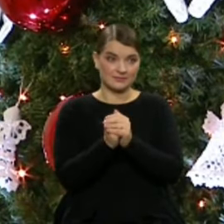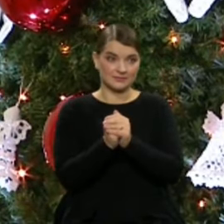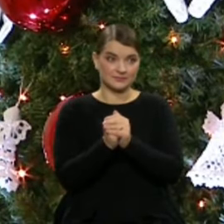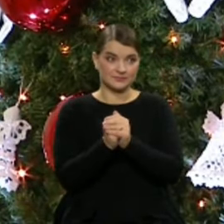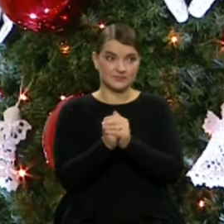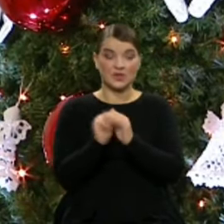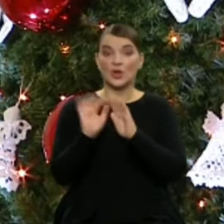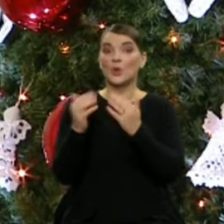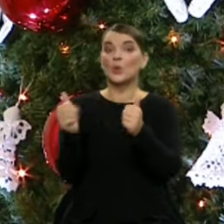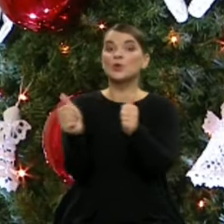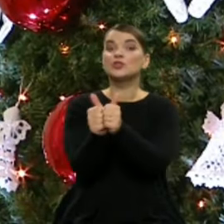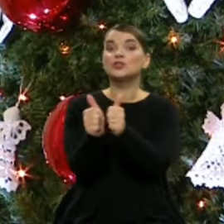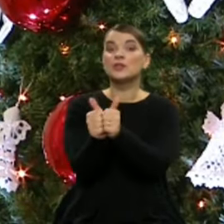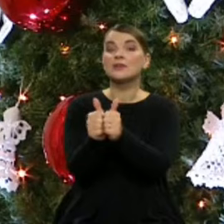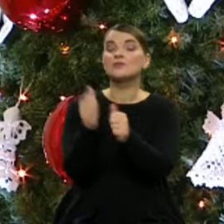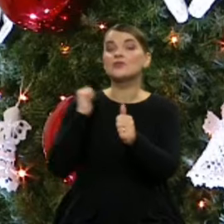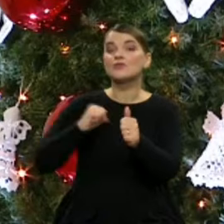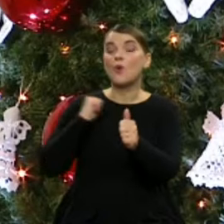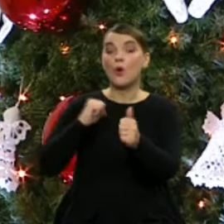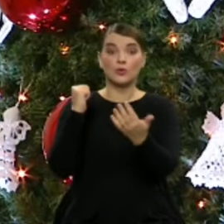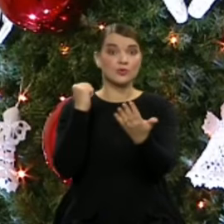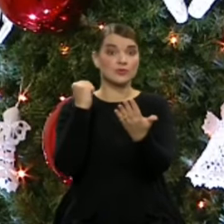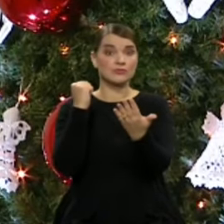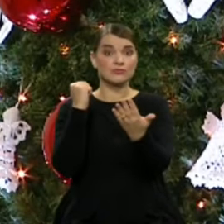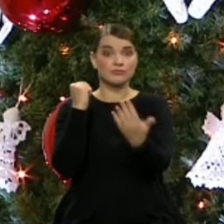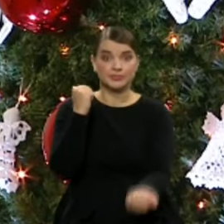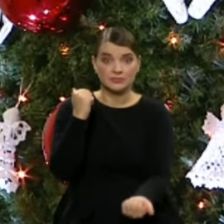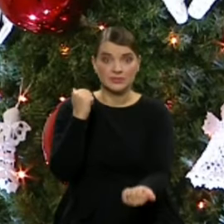ką turėjo šalia savęs, praranda.